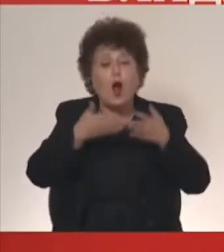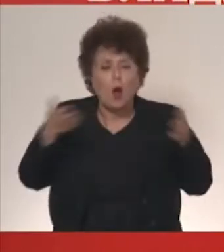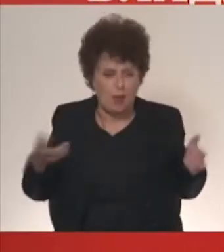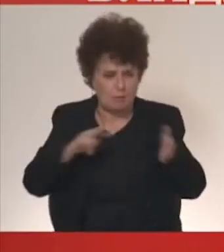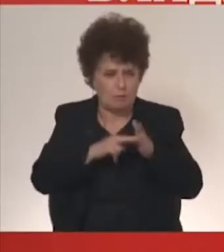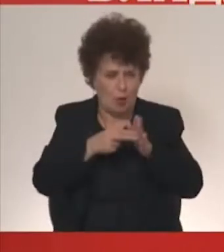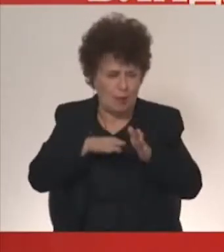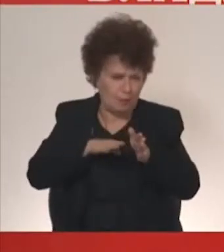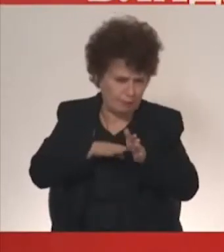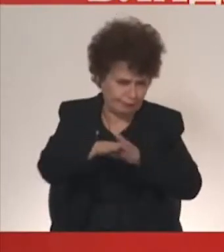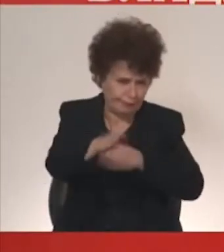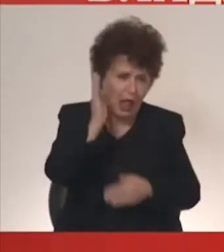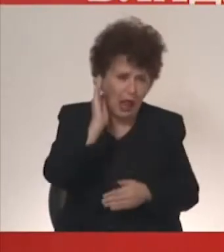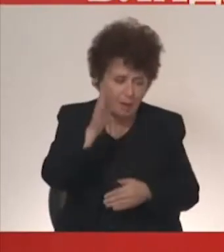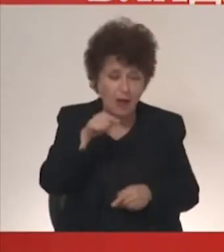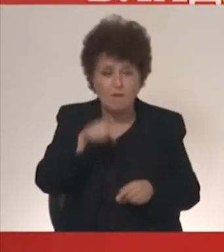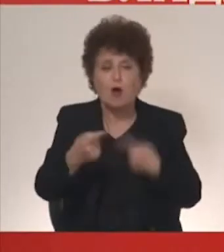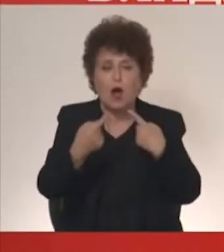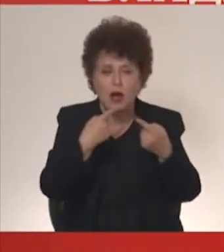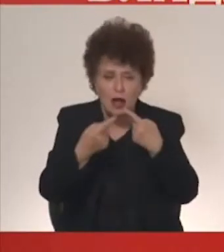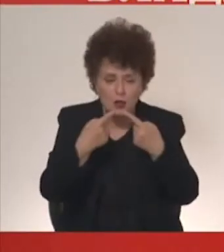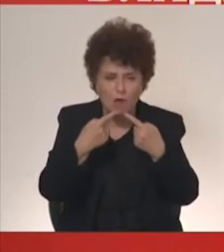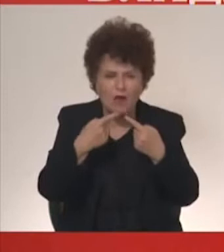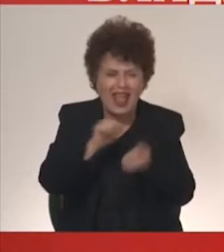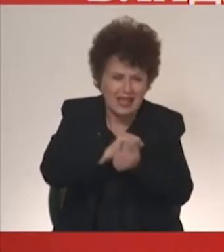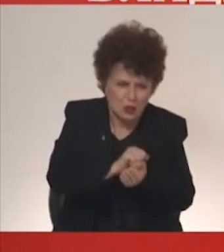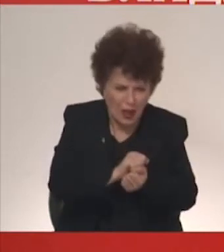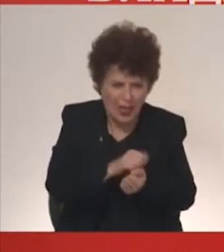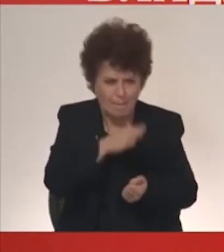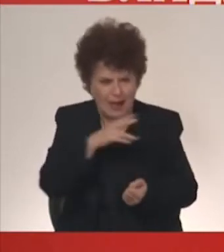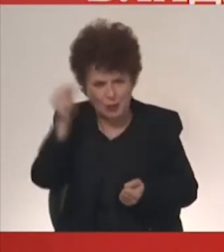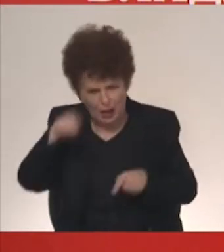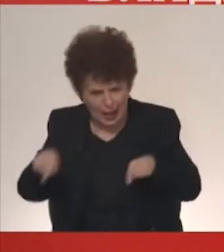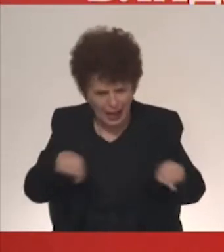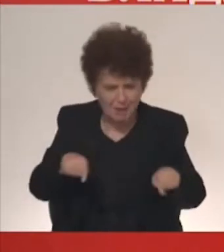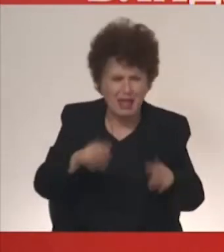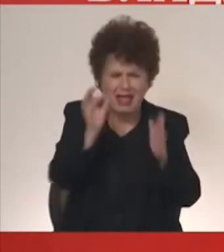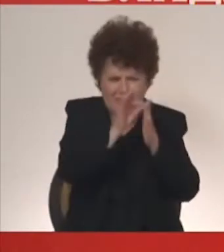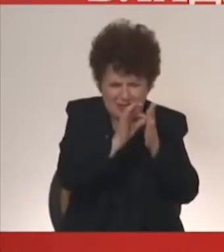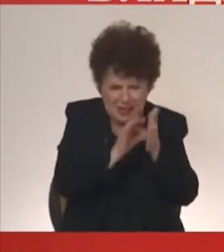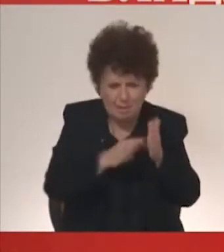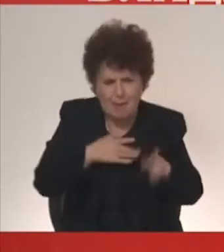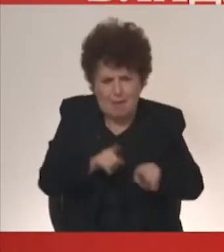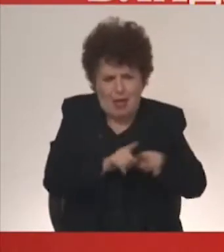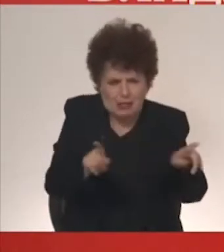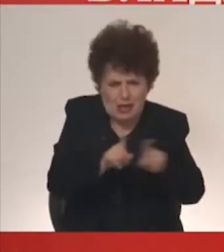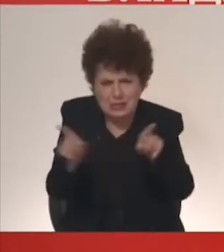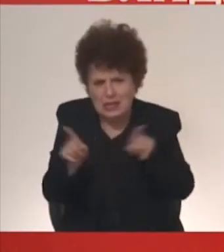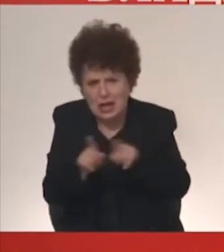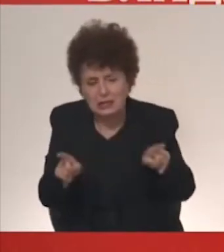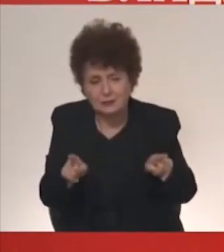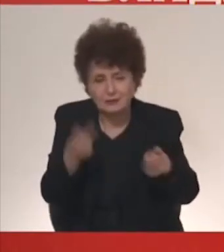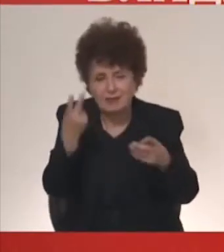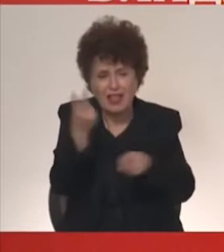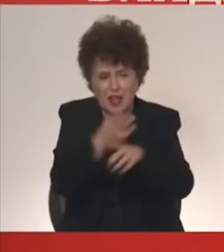napredok. Problemi madh për përparimin e bisedimeve rreth historisë dhe temat ku kemi dallime është atmosfera e shantazhit. Edhe populli maqedonas,